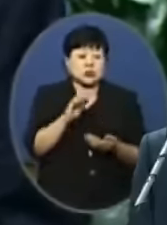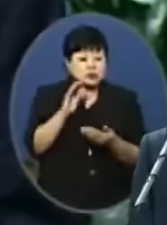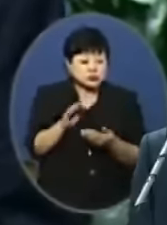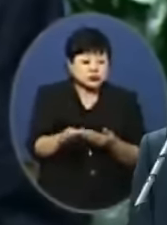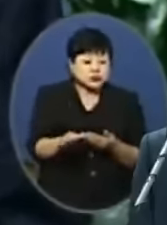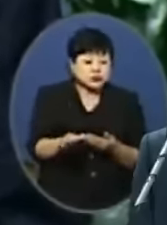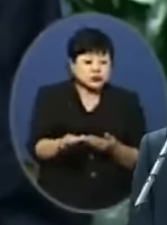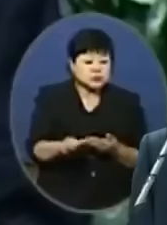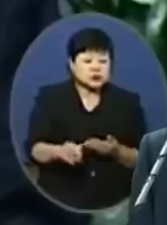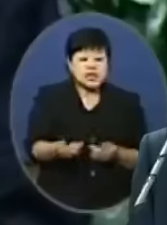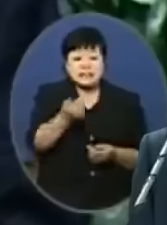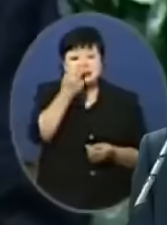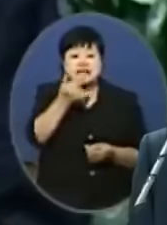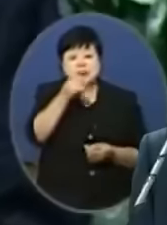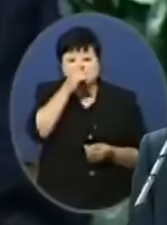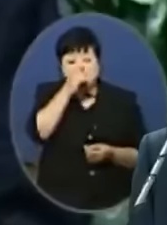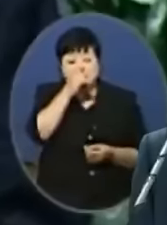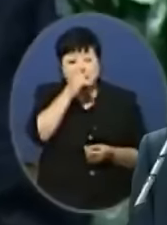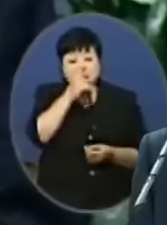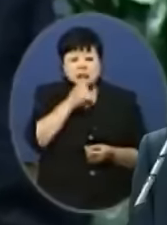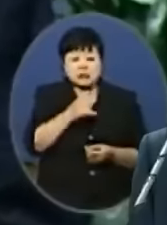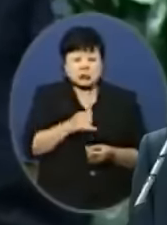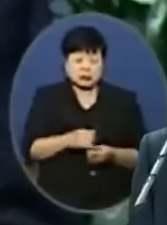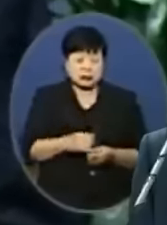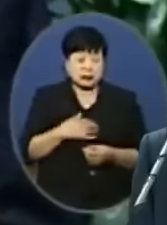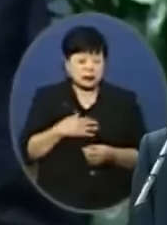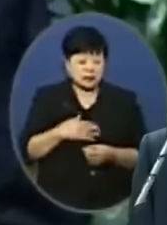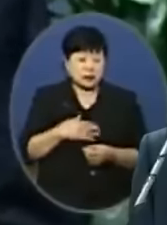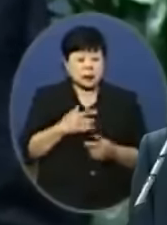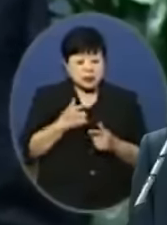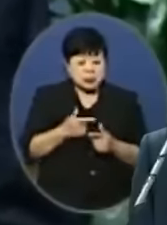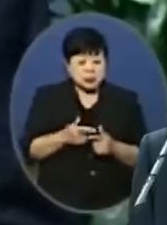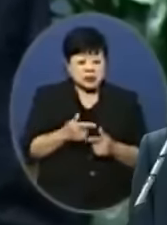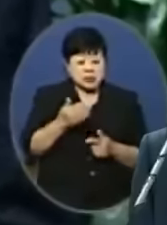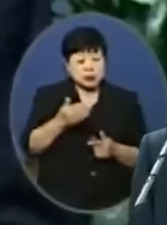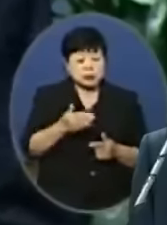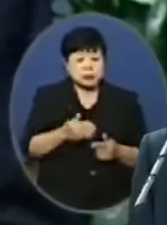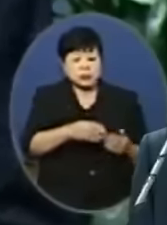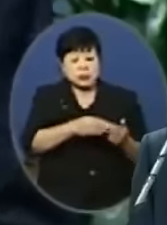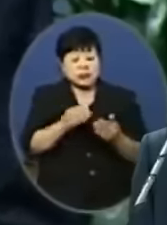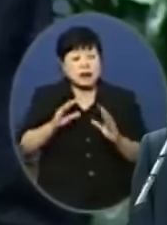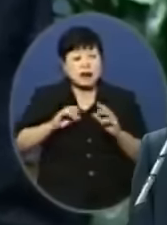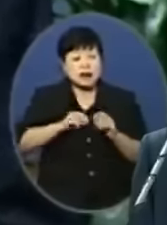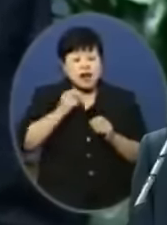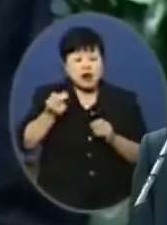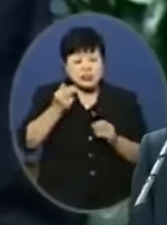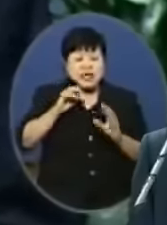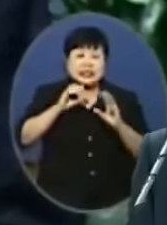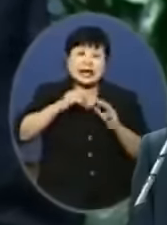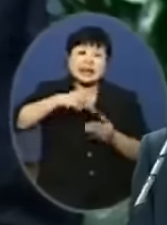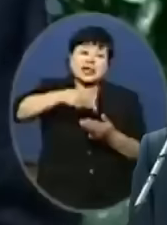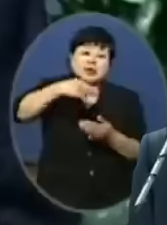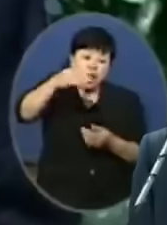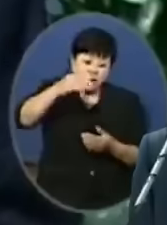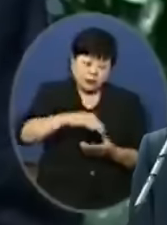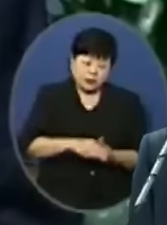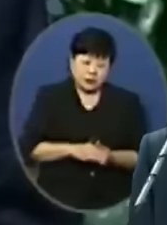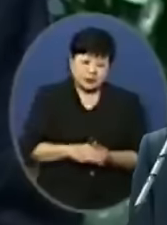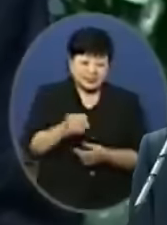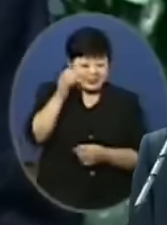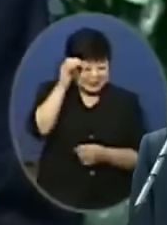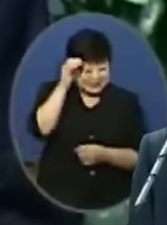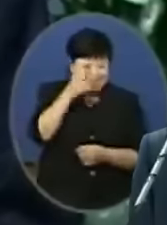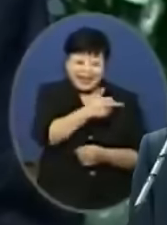뒤에 생명이 있는 것을 여실히 보여주셨고 여러분을 데리고 천국 영원한 곳에 들어가서 살 것이니